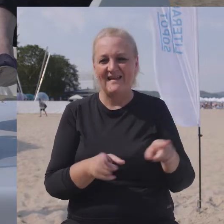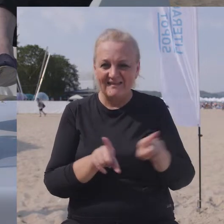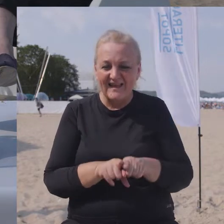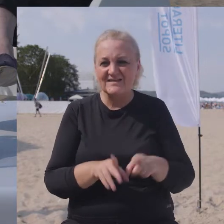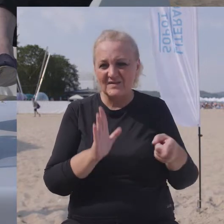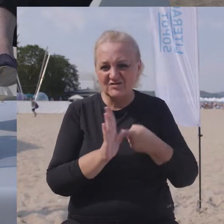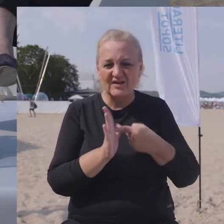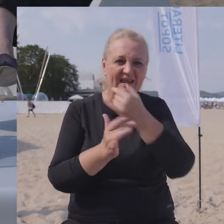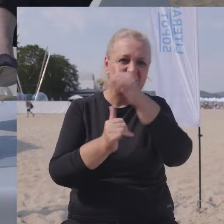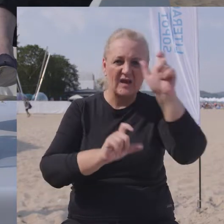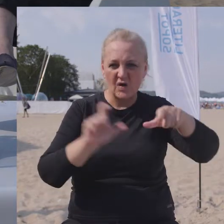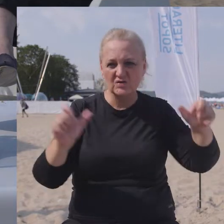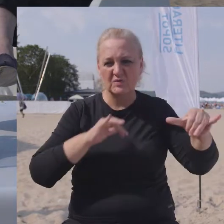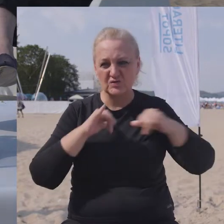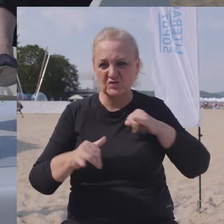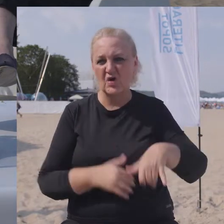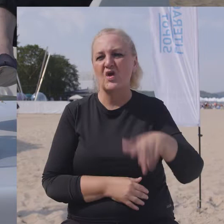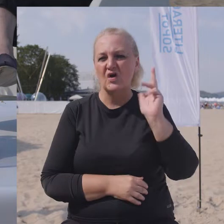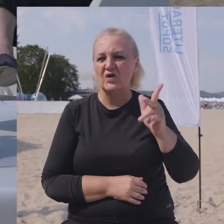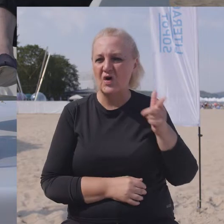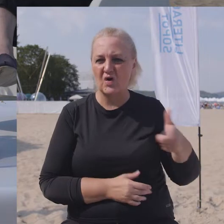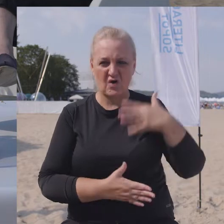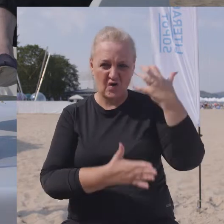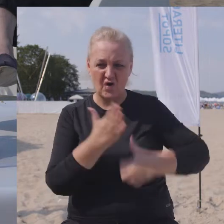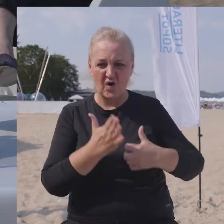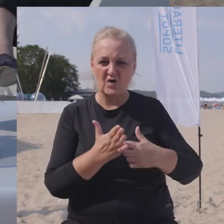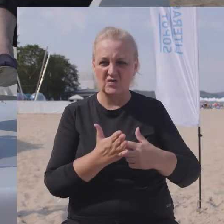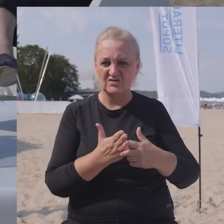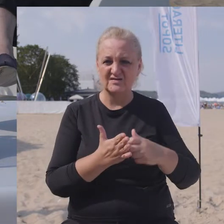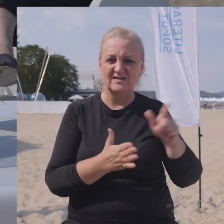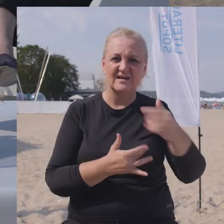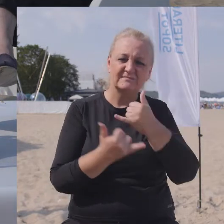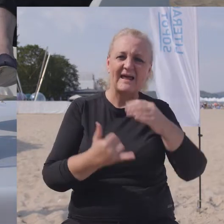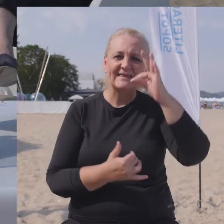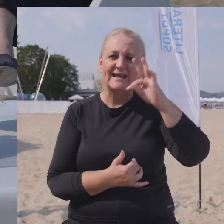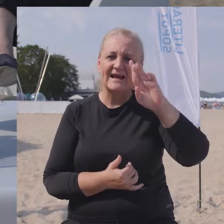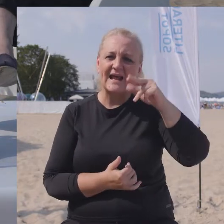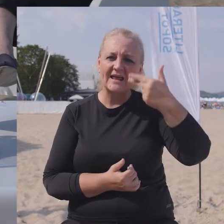coraz częściej inne osoby z rządu, które wykorzystują transfobię, zdaje się jako element, nie wiem, kampanii